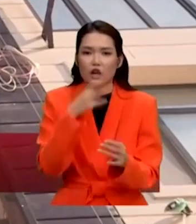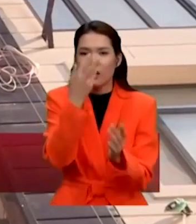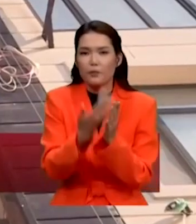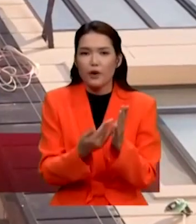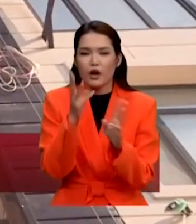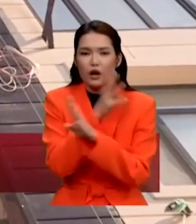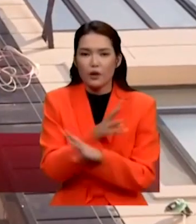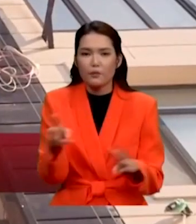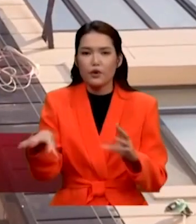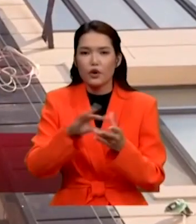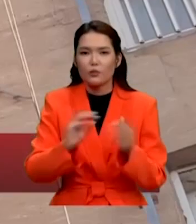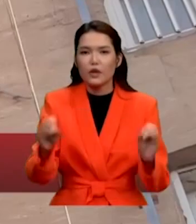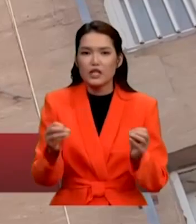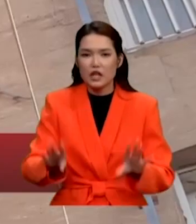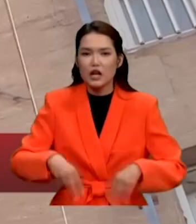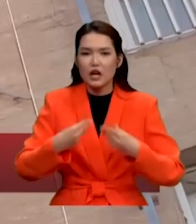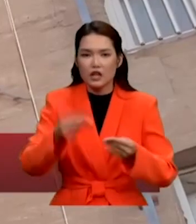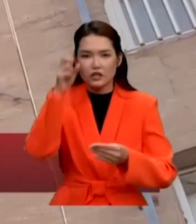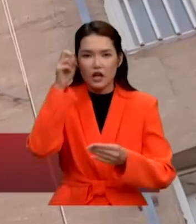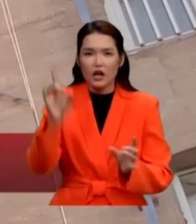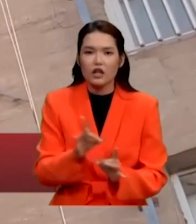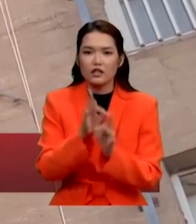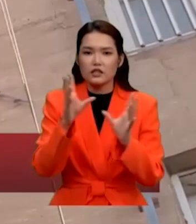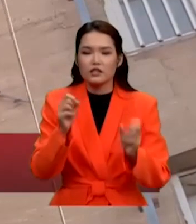придется выплатить все средства, которые государство